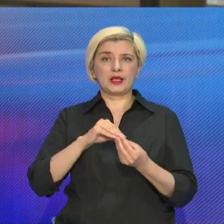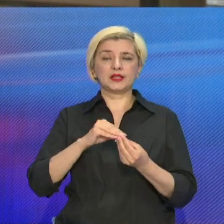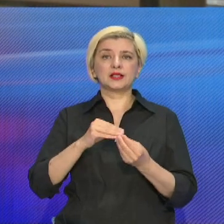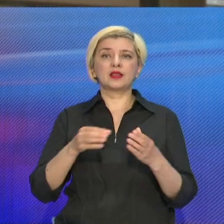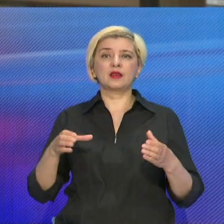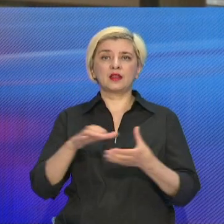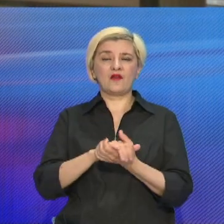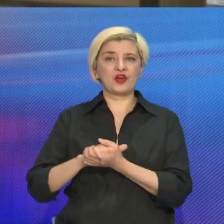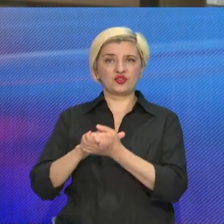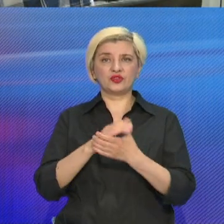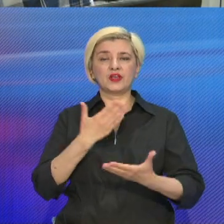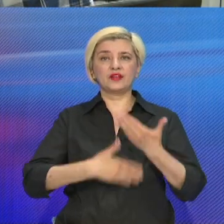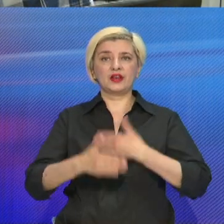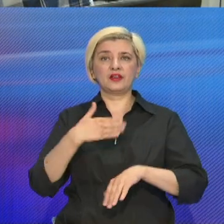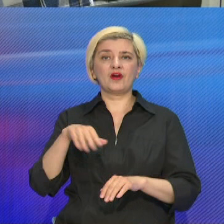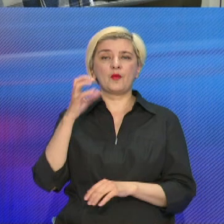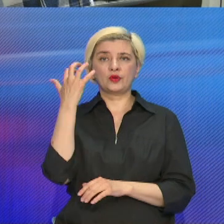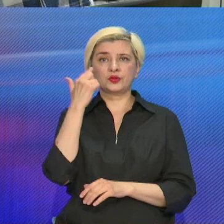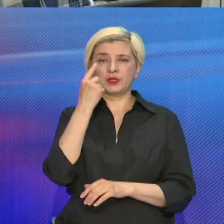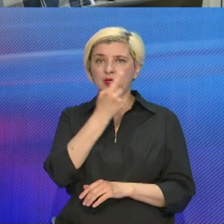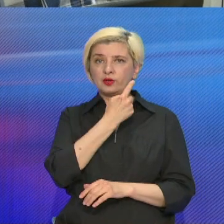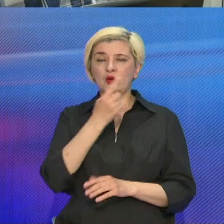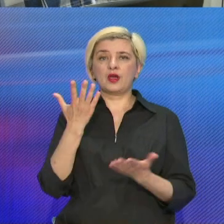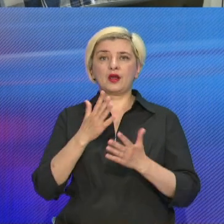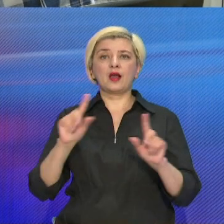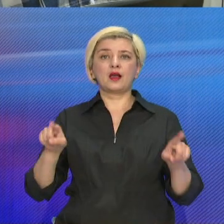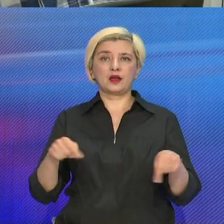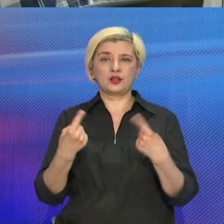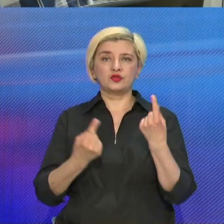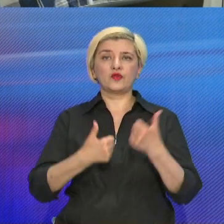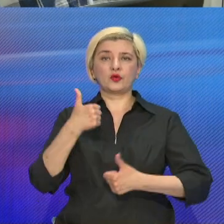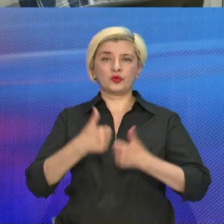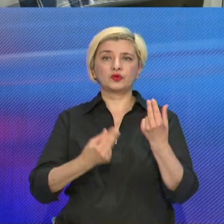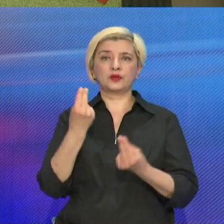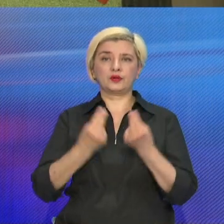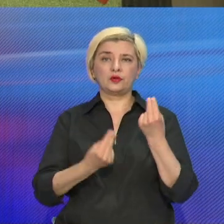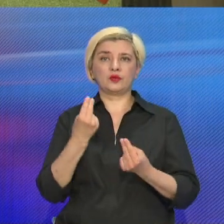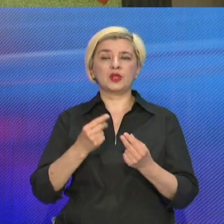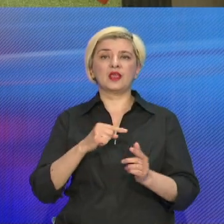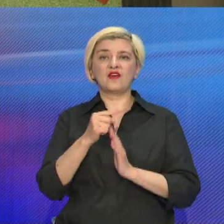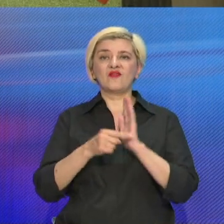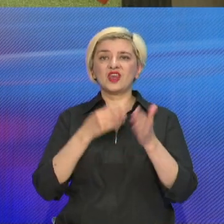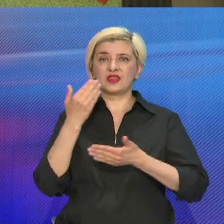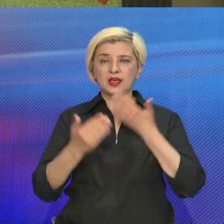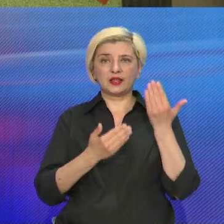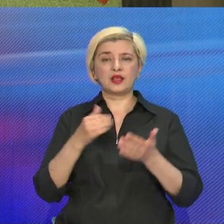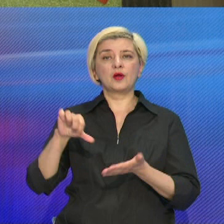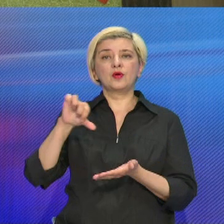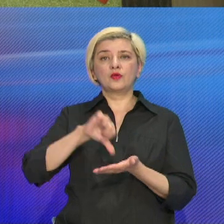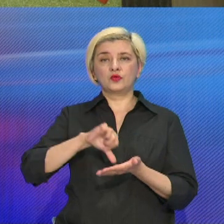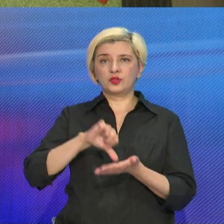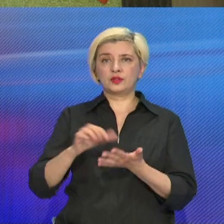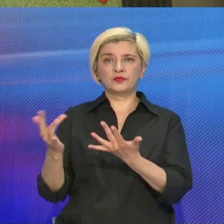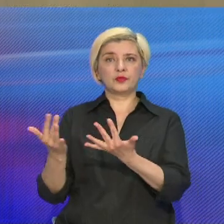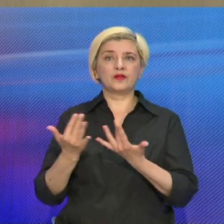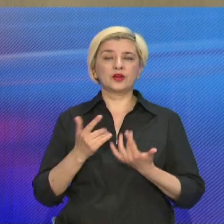с работниками специальной библиотеки организовывает конкурсы, гульни и викторины на ведание шрифта Брайля. До уделу у их притягиваются и люди,